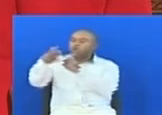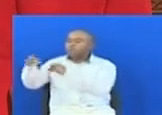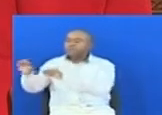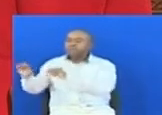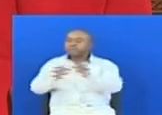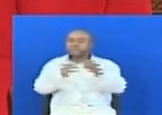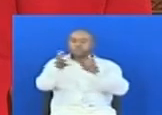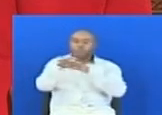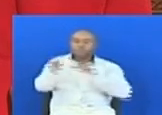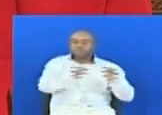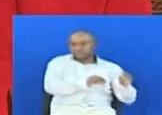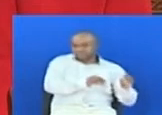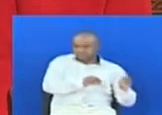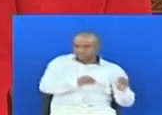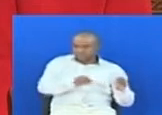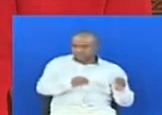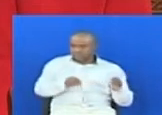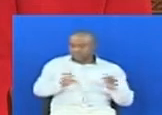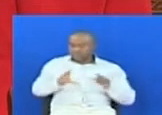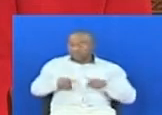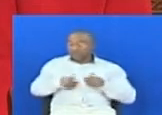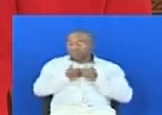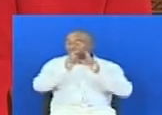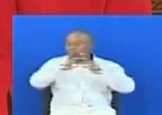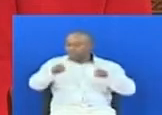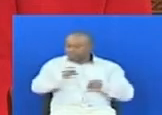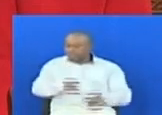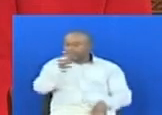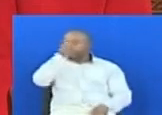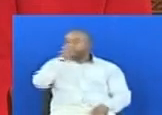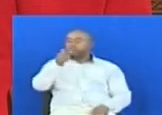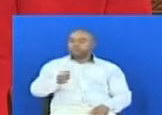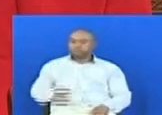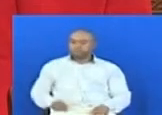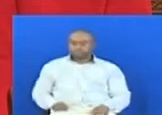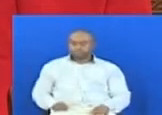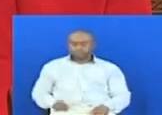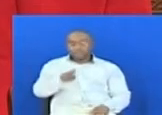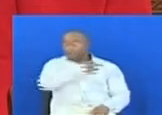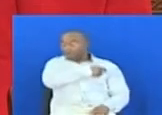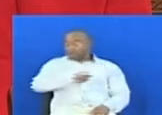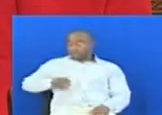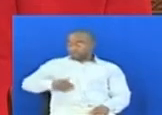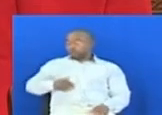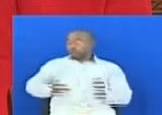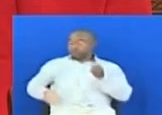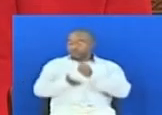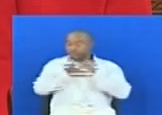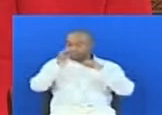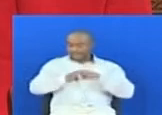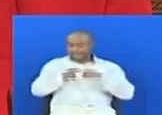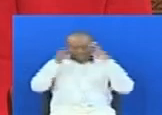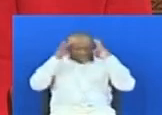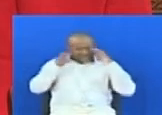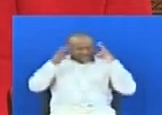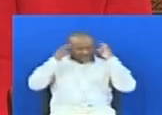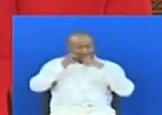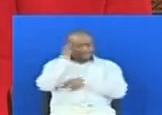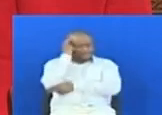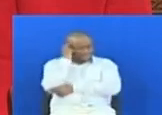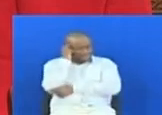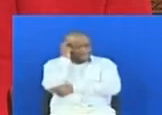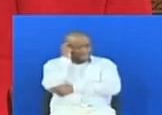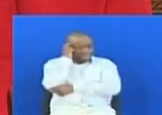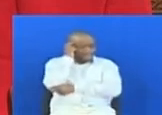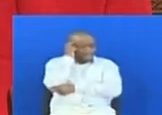wanapeleka kwenye nchi zao. Lakini Rais alikaa akatafakari na akatumia muda wake, akaona